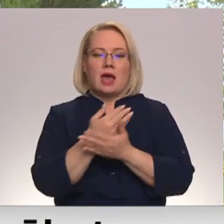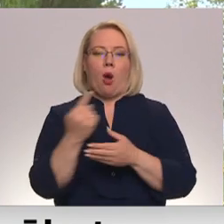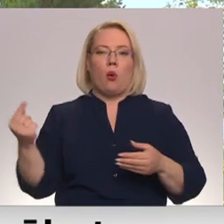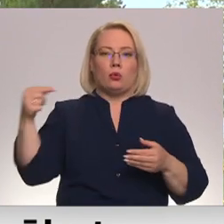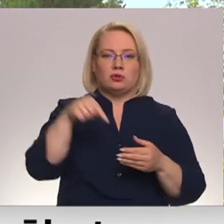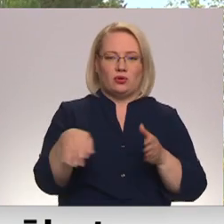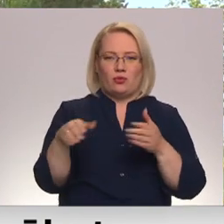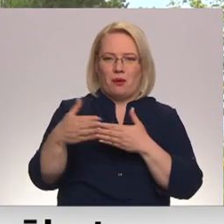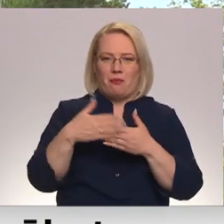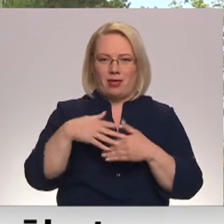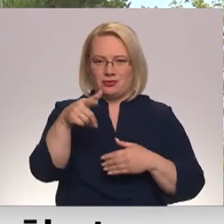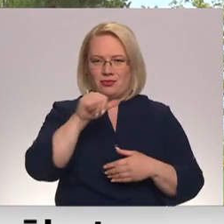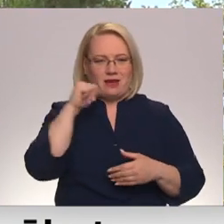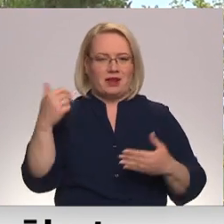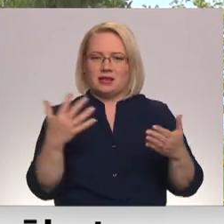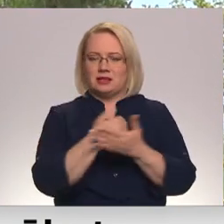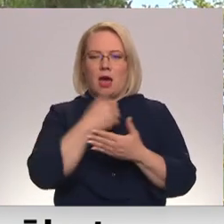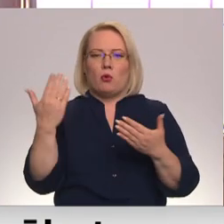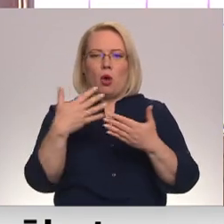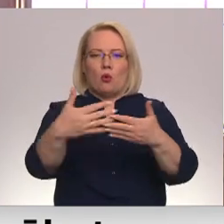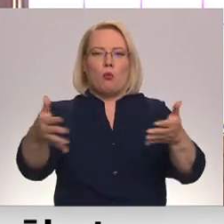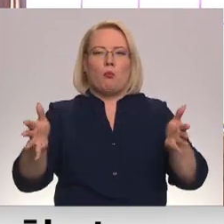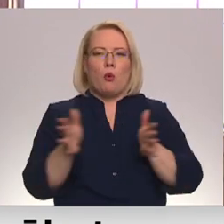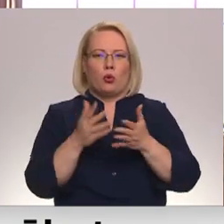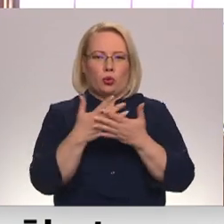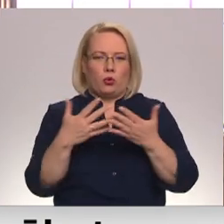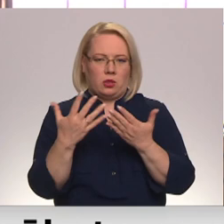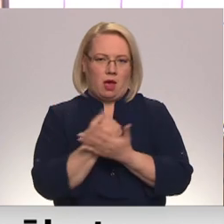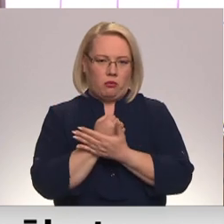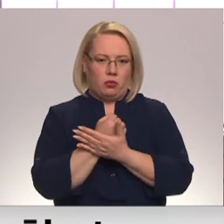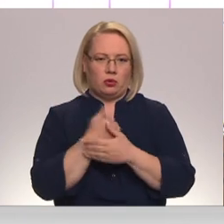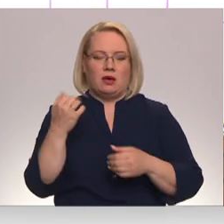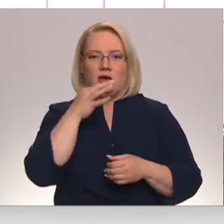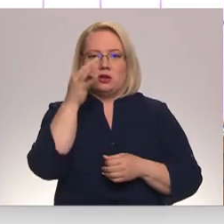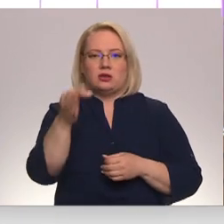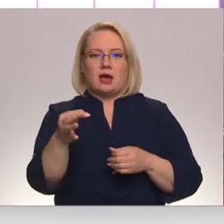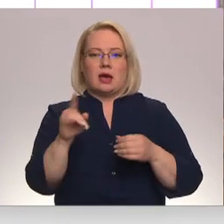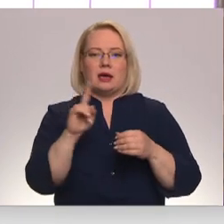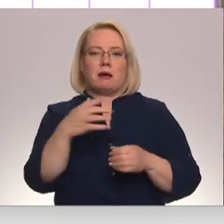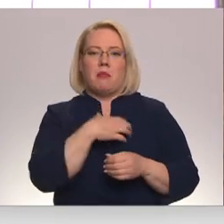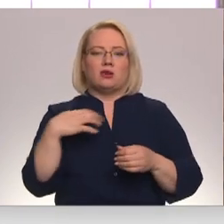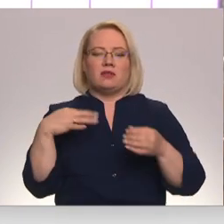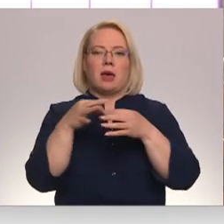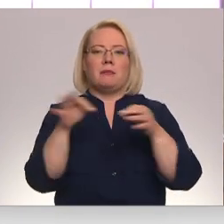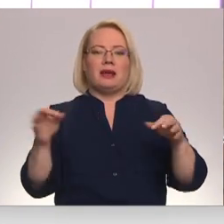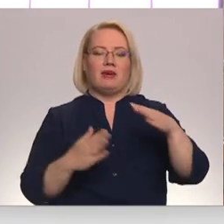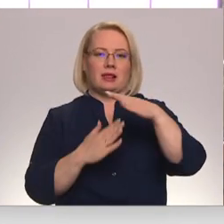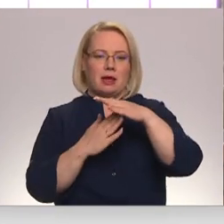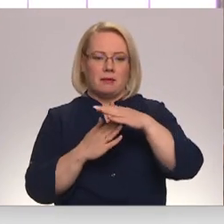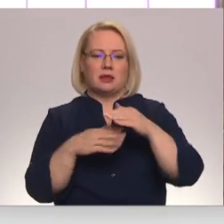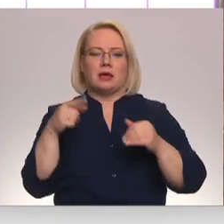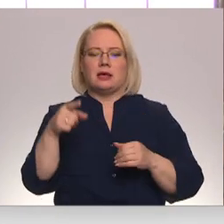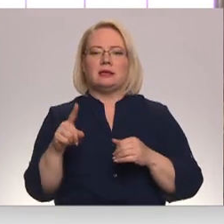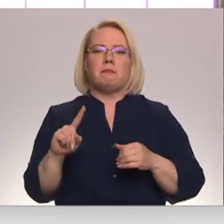tā, ka tu no malas varēsi dabūt kaut kādu, teiksim, murdus klāt, ja. Ir arī brīvi limiti pašvaldībās, un tas ir primārais